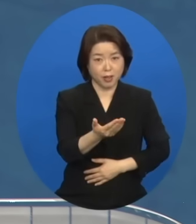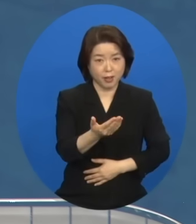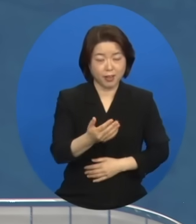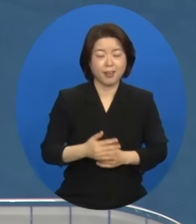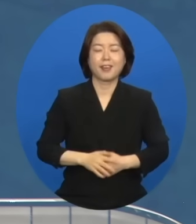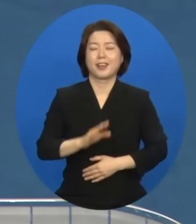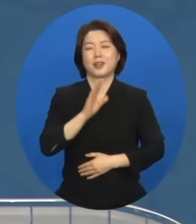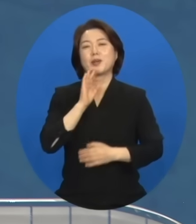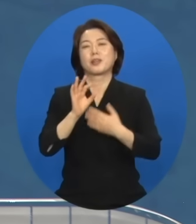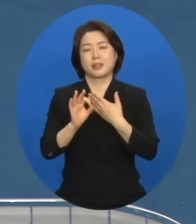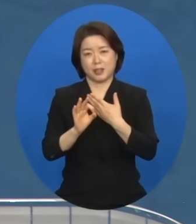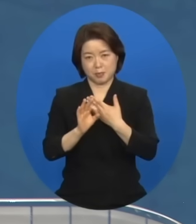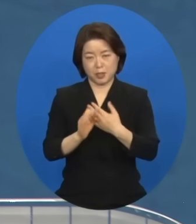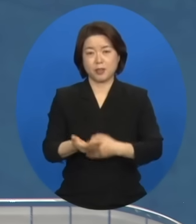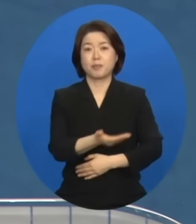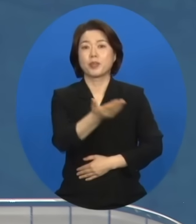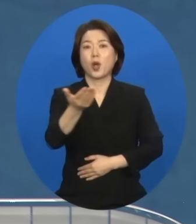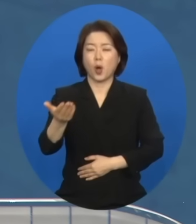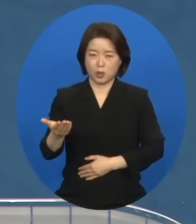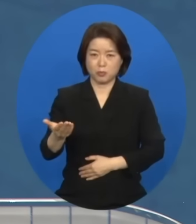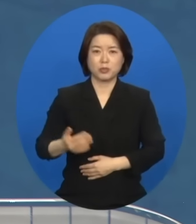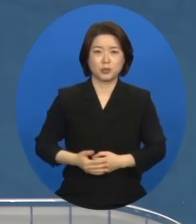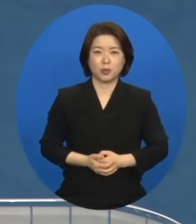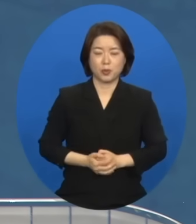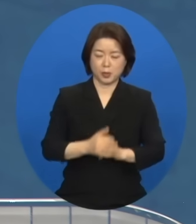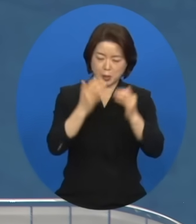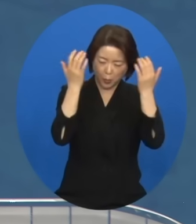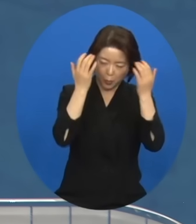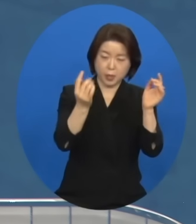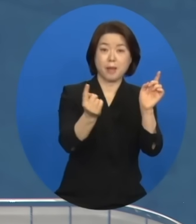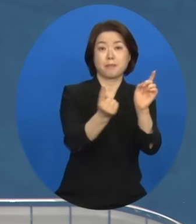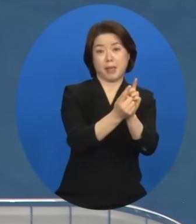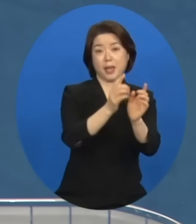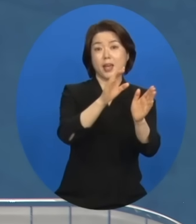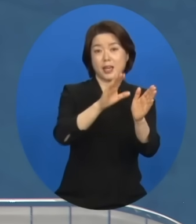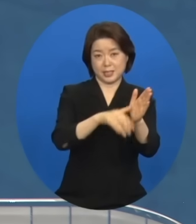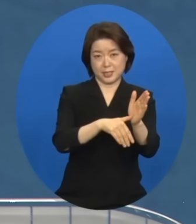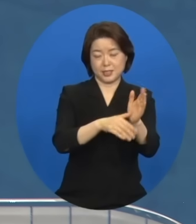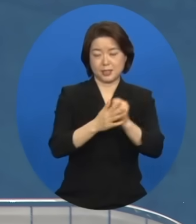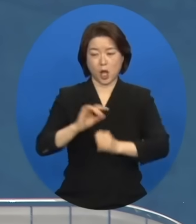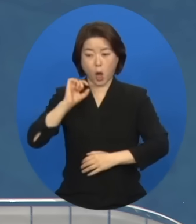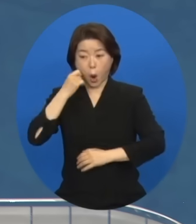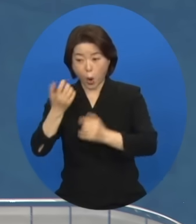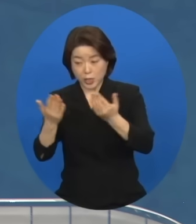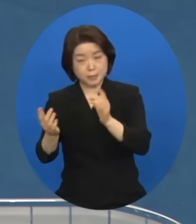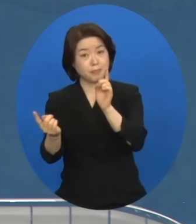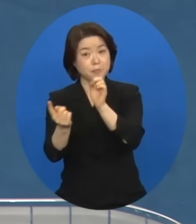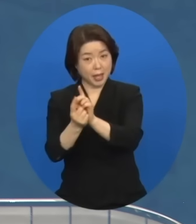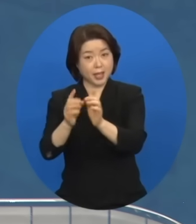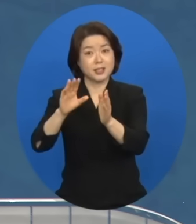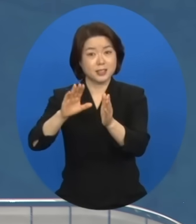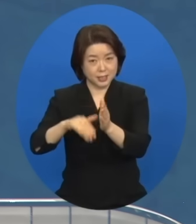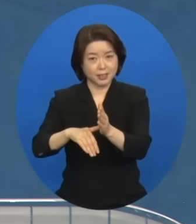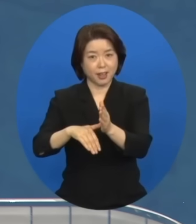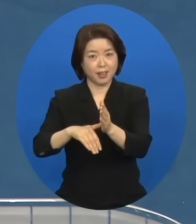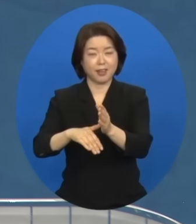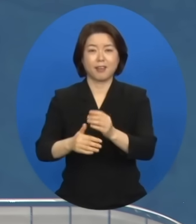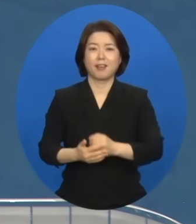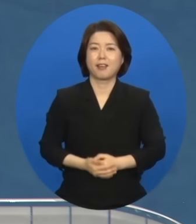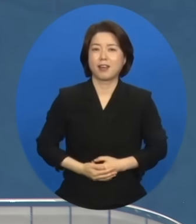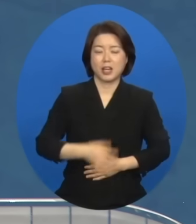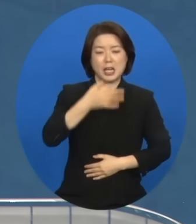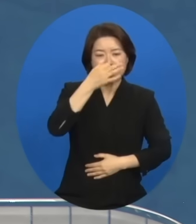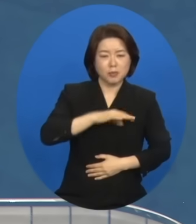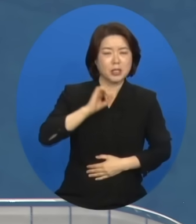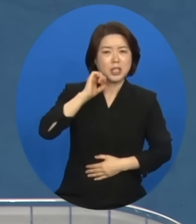그렇다면 여러분도 고난을 당할 때, 어려운 일이 생겼을 때, 그때